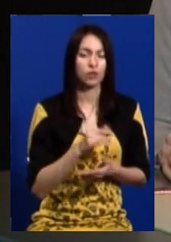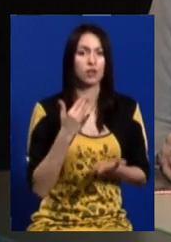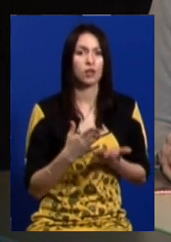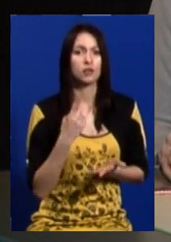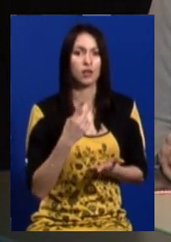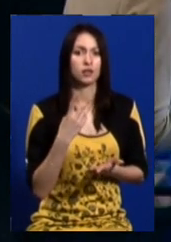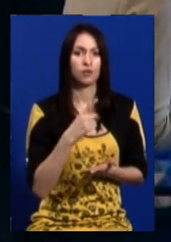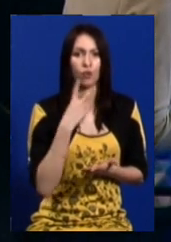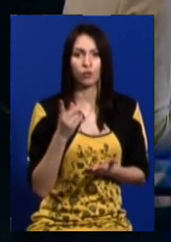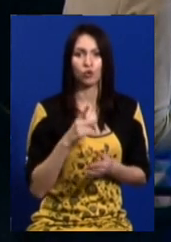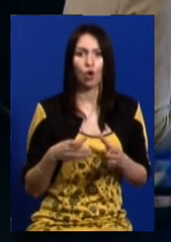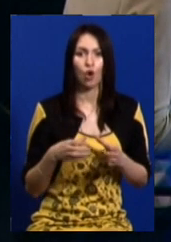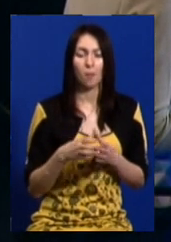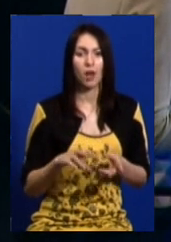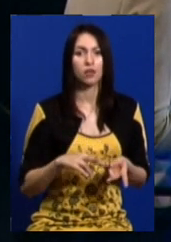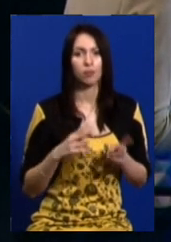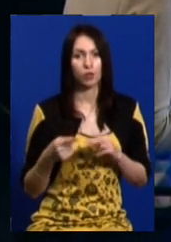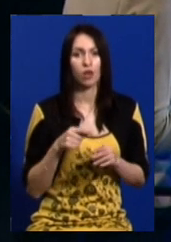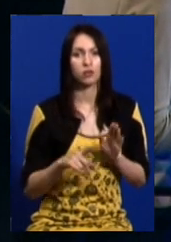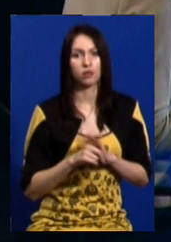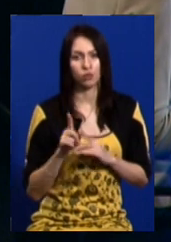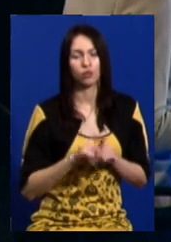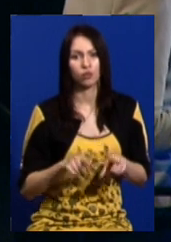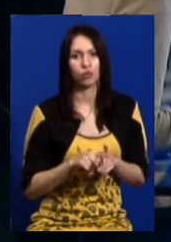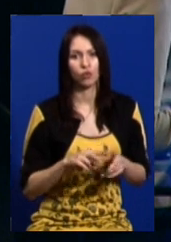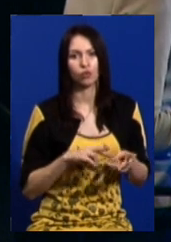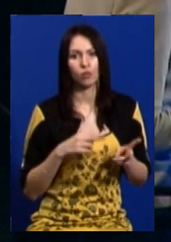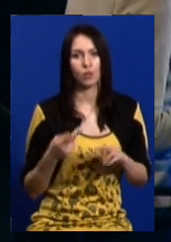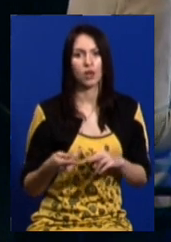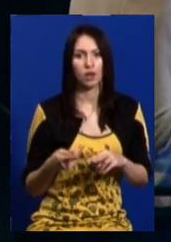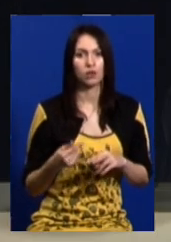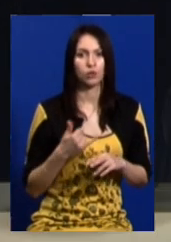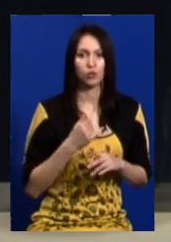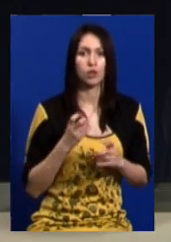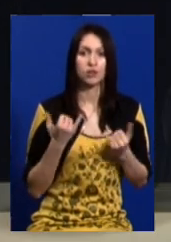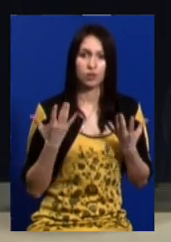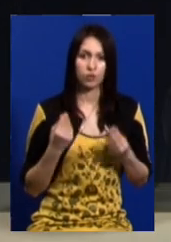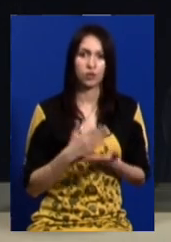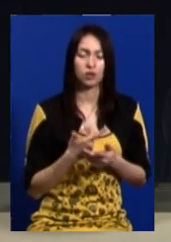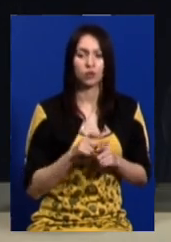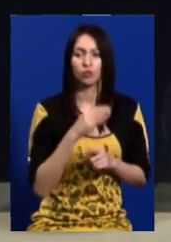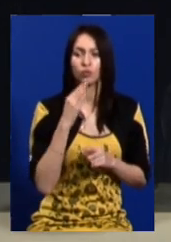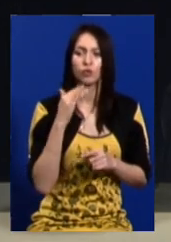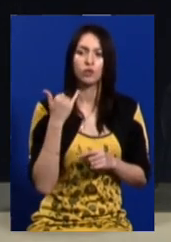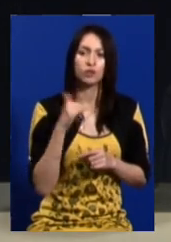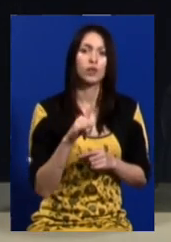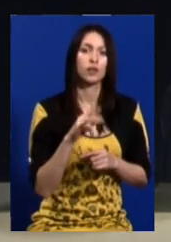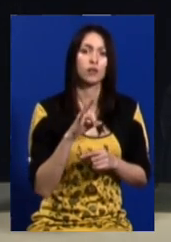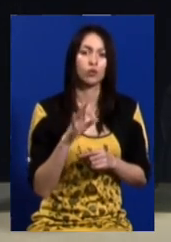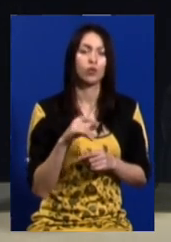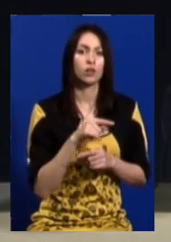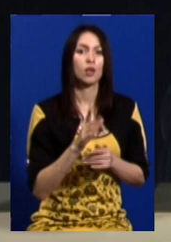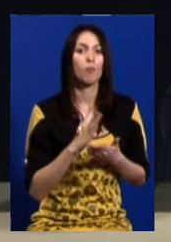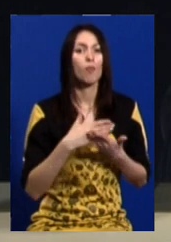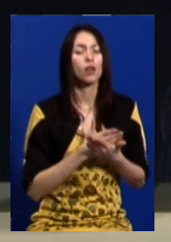два побачать, що громада переходить, вони почнуть теж переходити. І є на сьогоднішній день дуже багато дзвінків, але вони